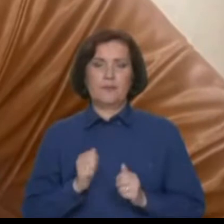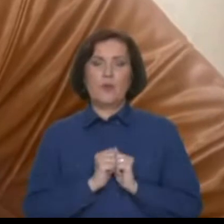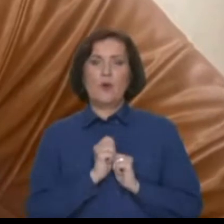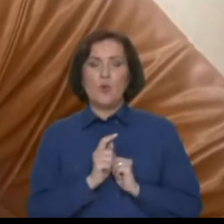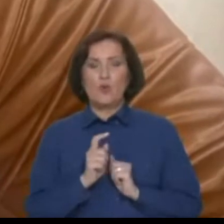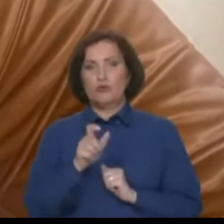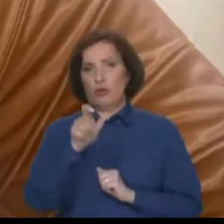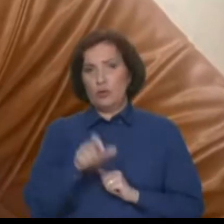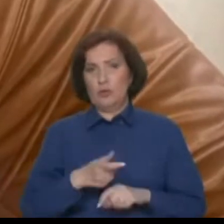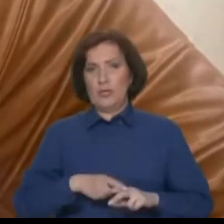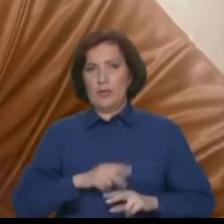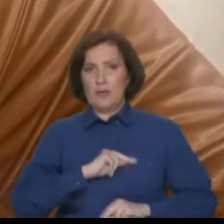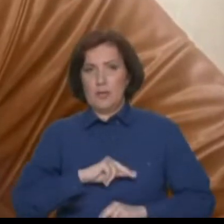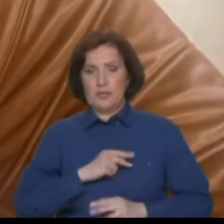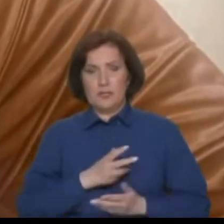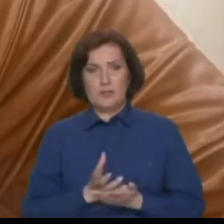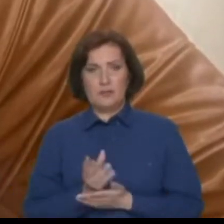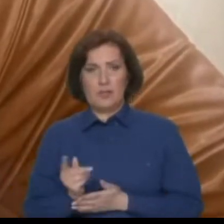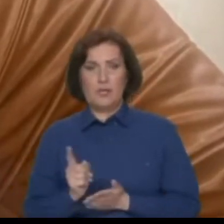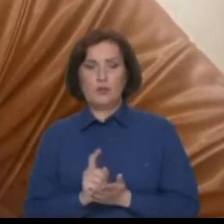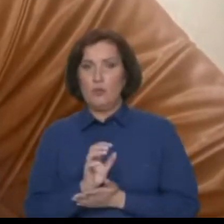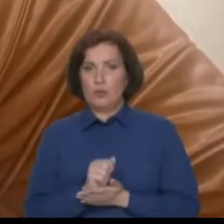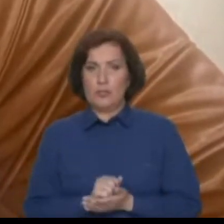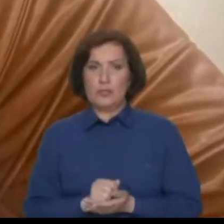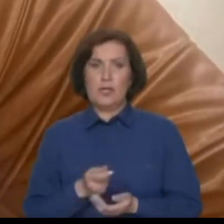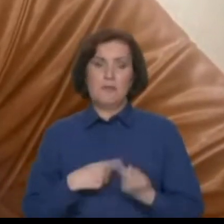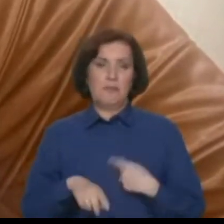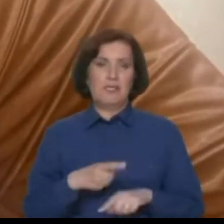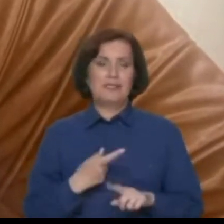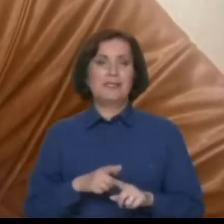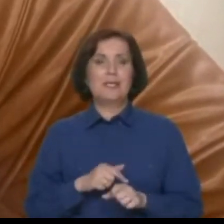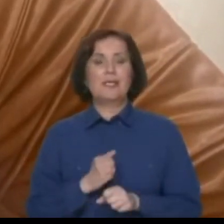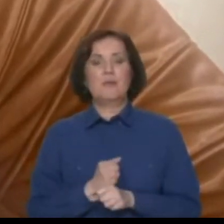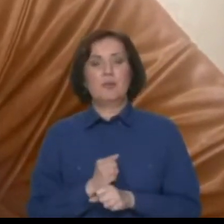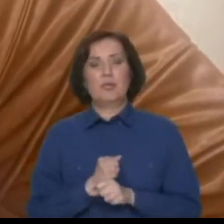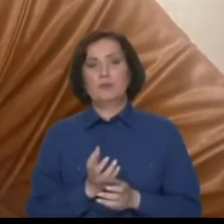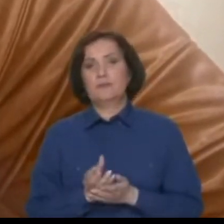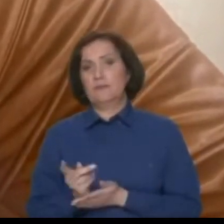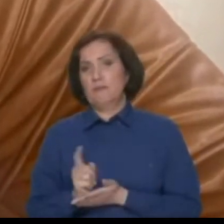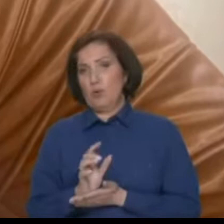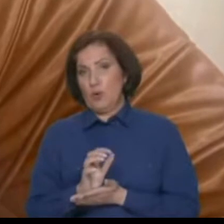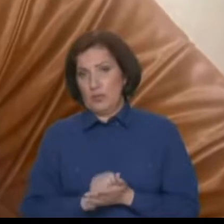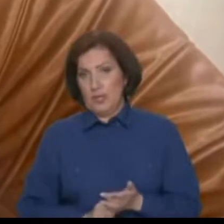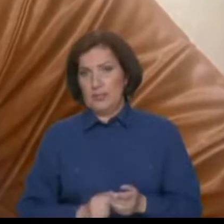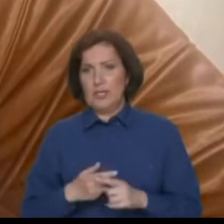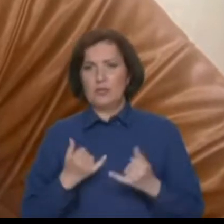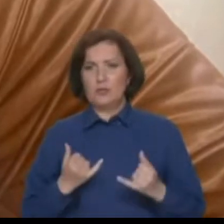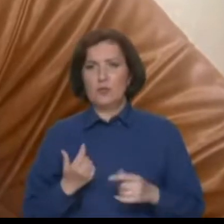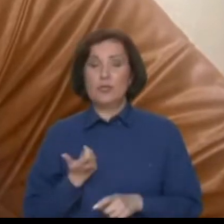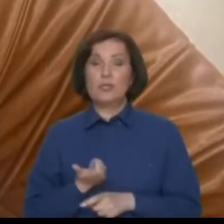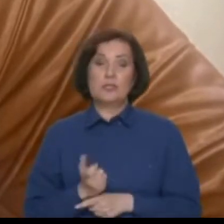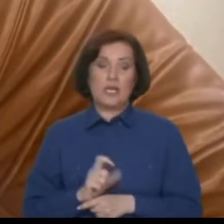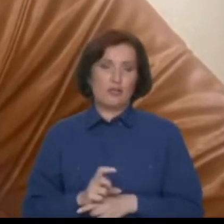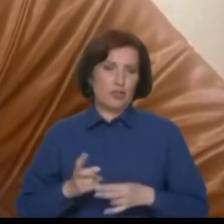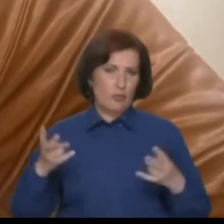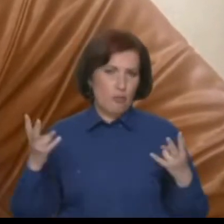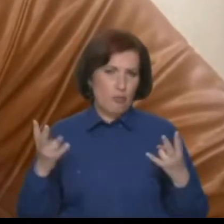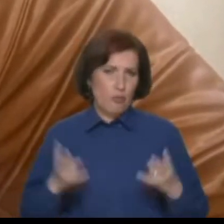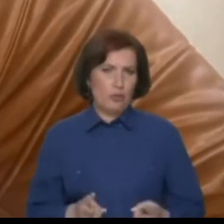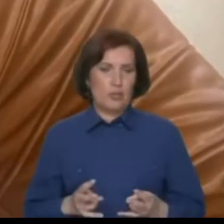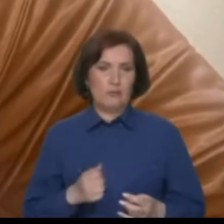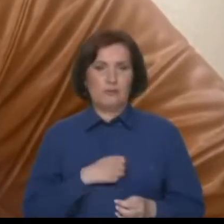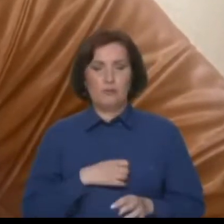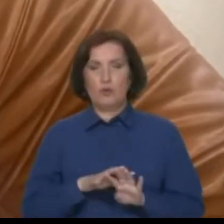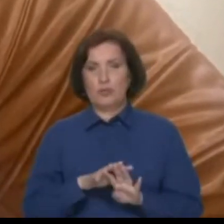кожна людина, яка працює, сплачує податки, бізнес, який працює, сплачує податки. І це податки, які сьогодні страшенно потрібні